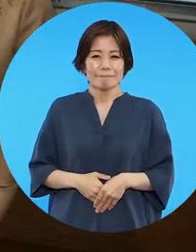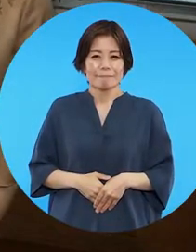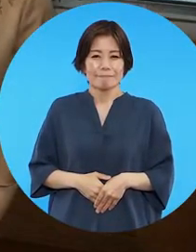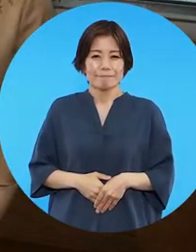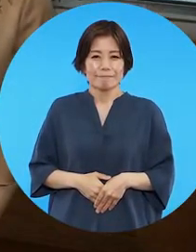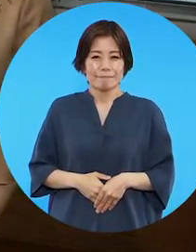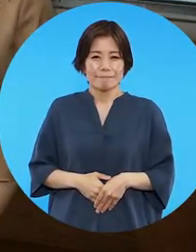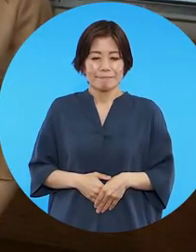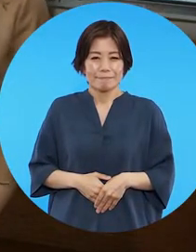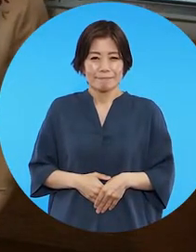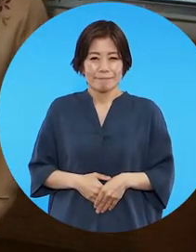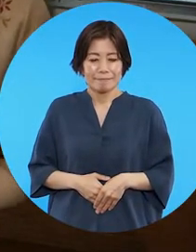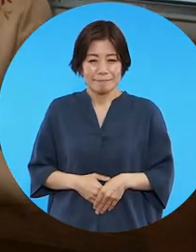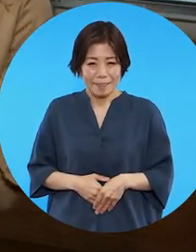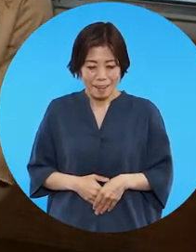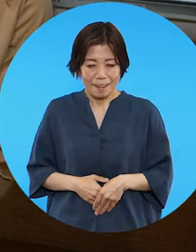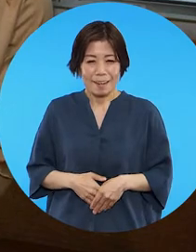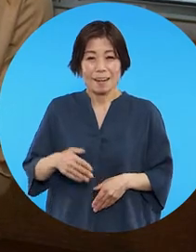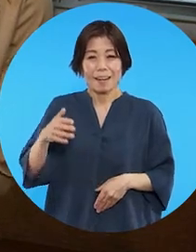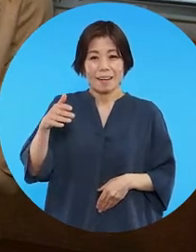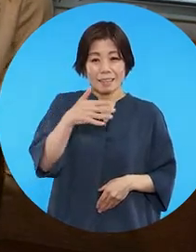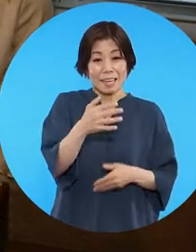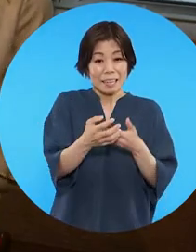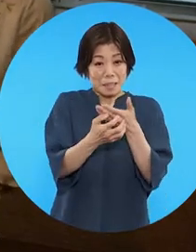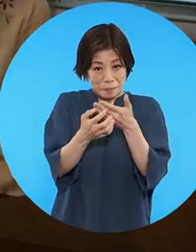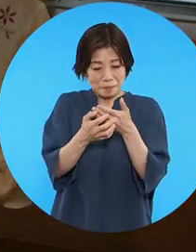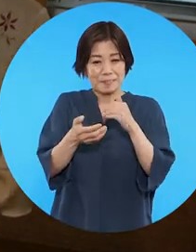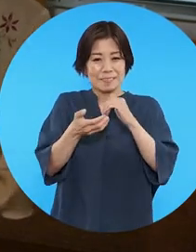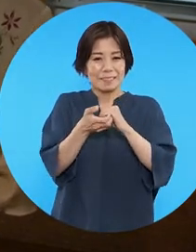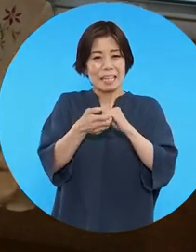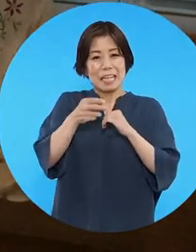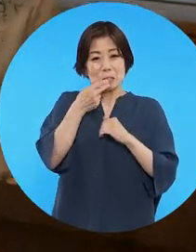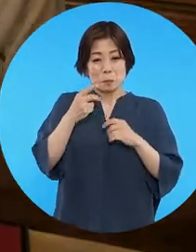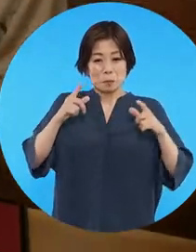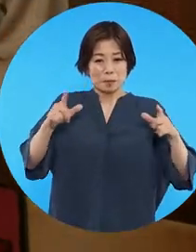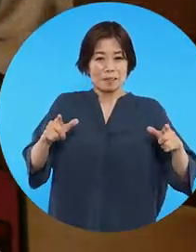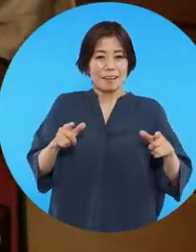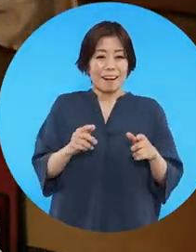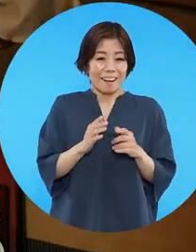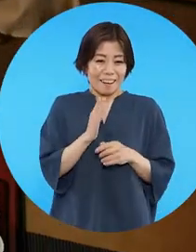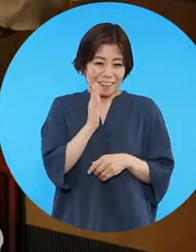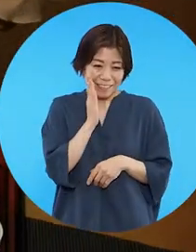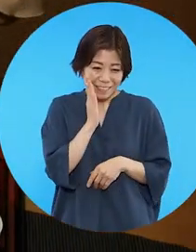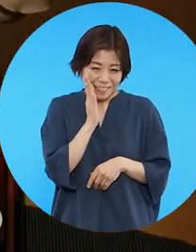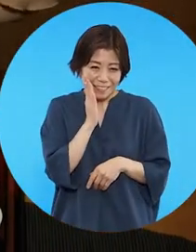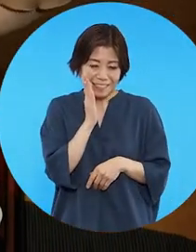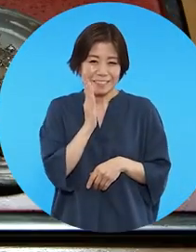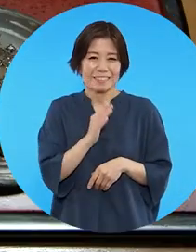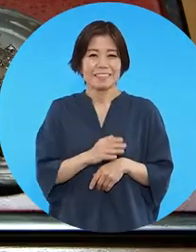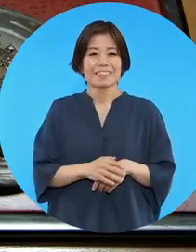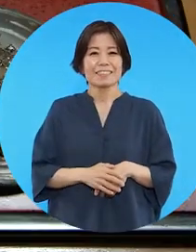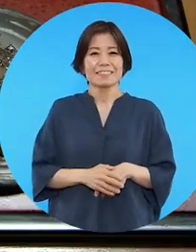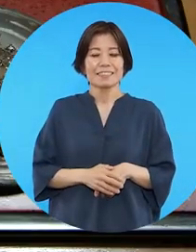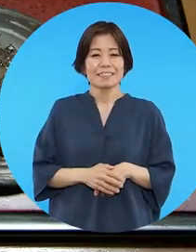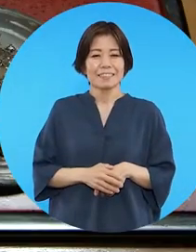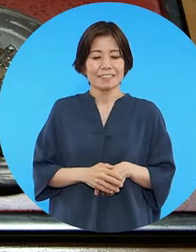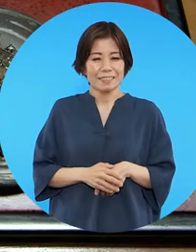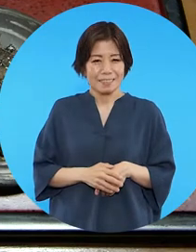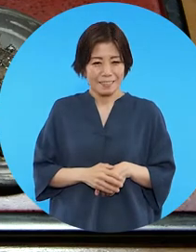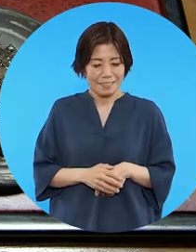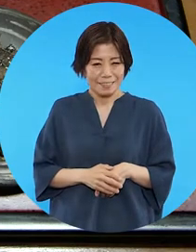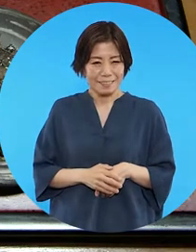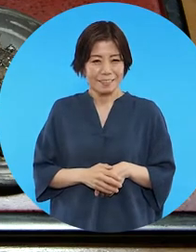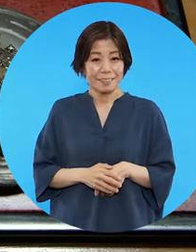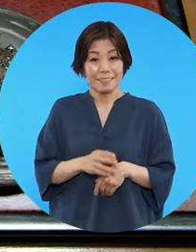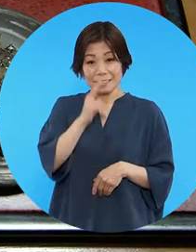お待たせいたしました。煮魚定食になります。 ありがとうございます。わー、美味しそう。 カブ